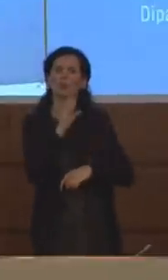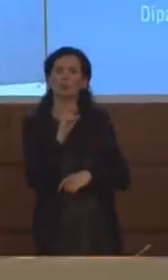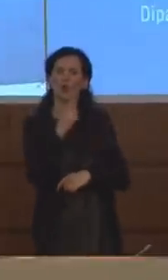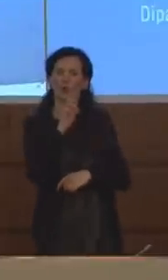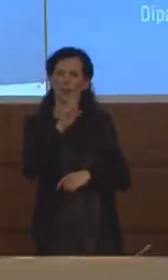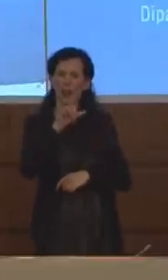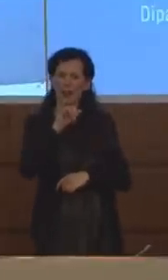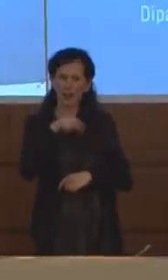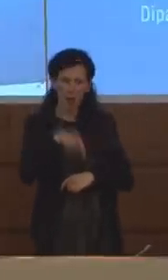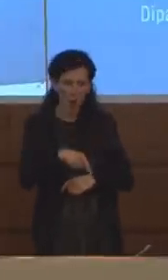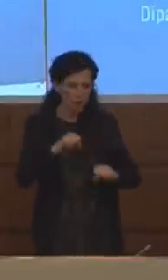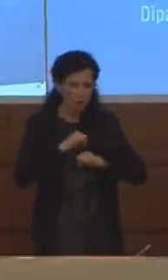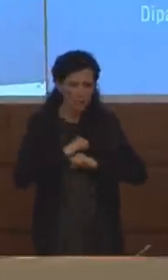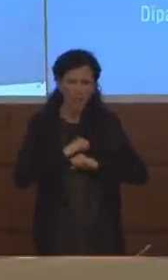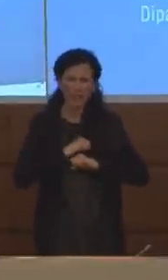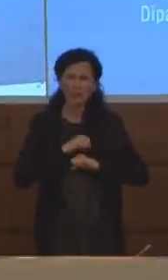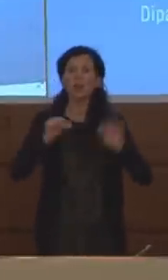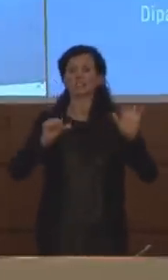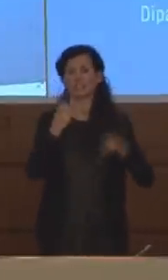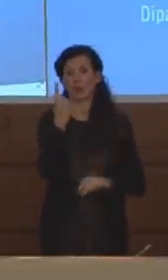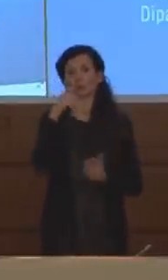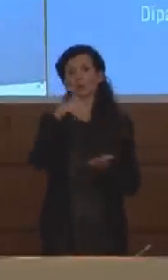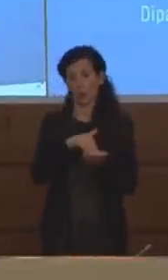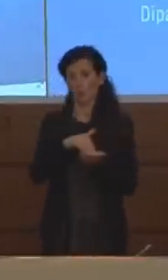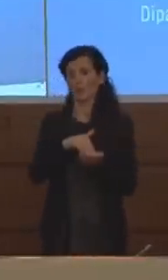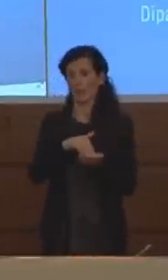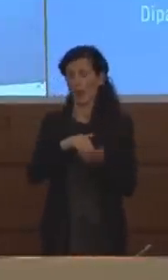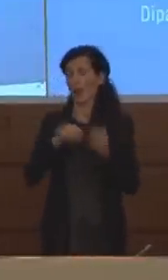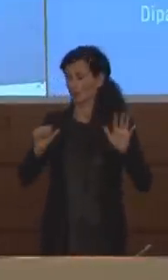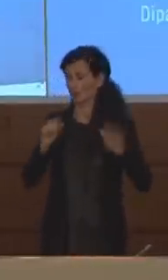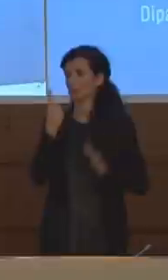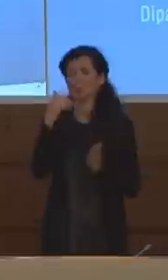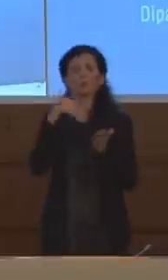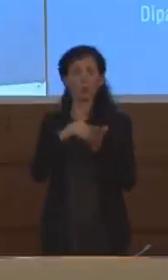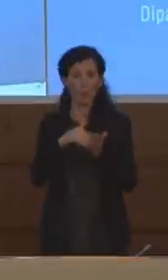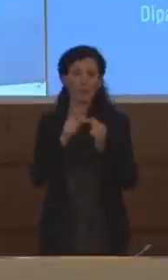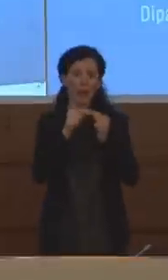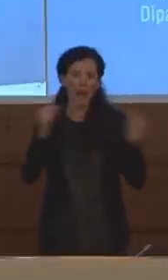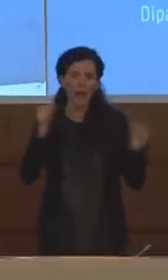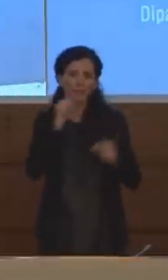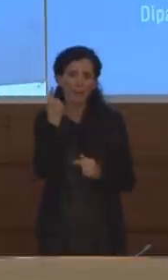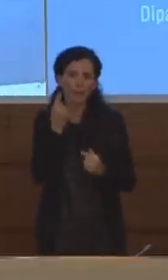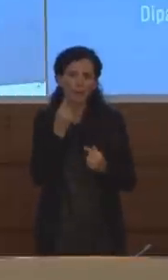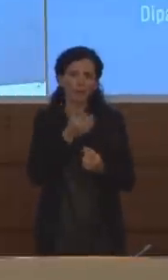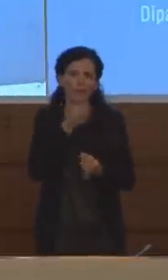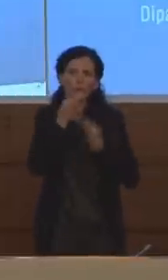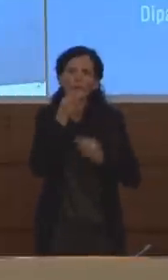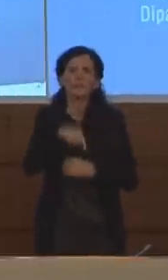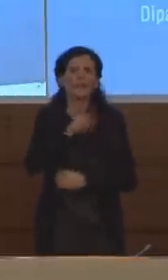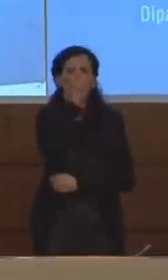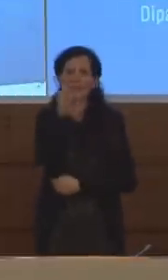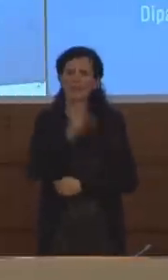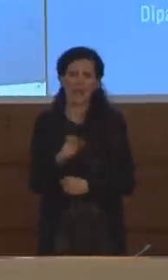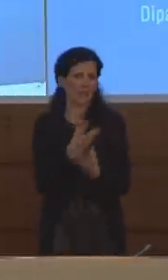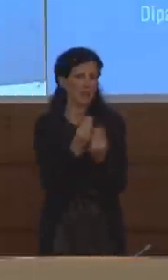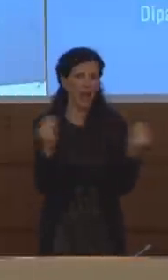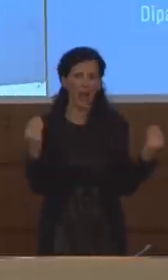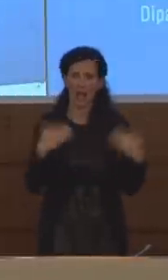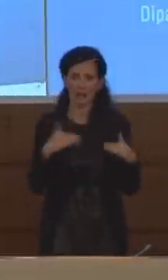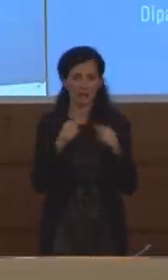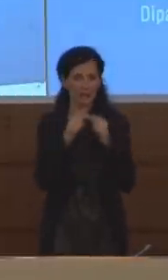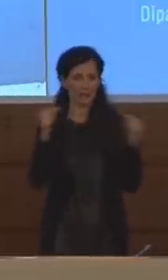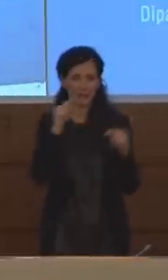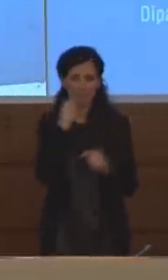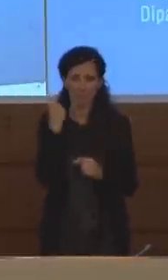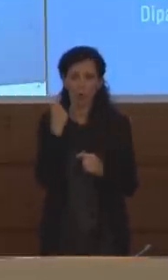50.000 61.000 quindi facciamo un numero di tamponi veramente molto consistente e chiaro che in